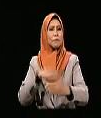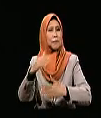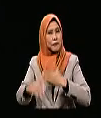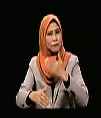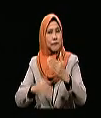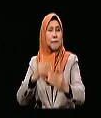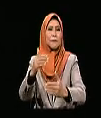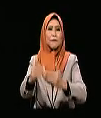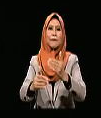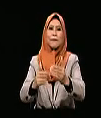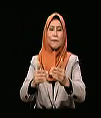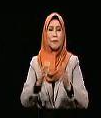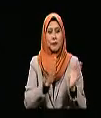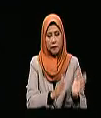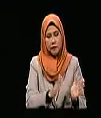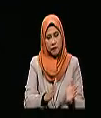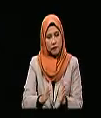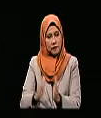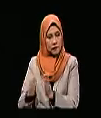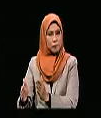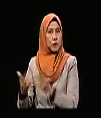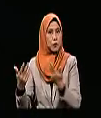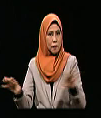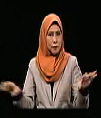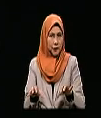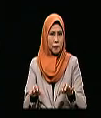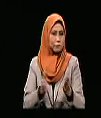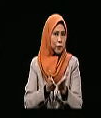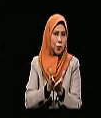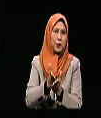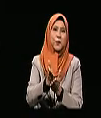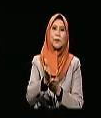supaya perancangan yang telah dibuat itu dilaksanakan.